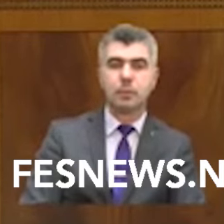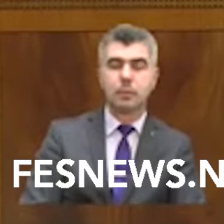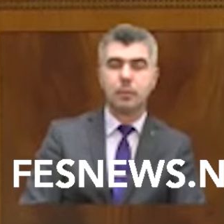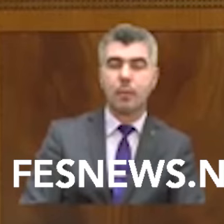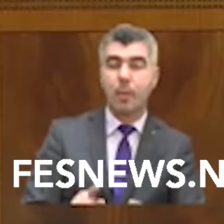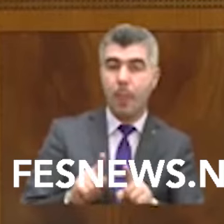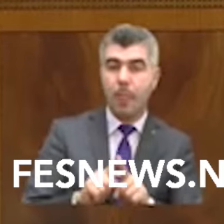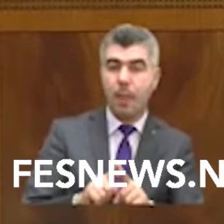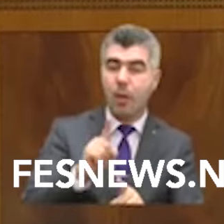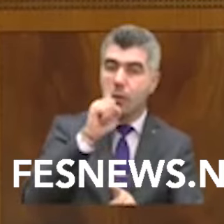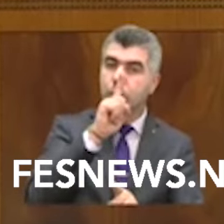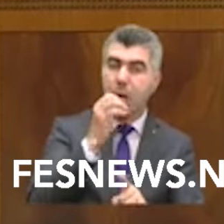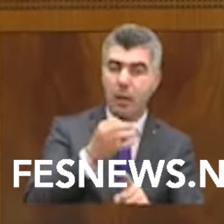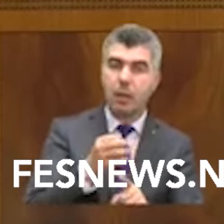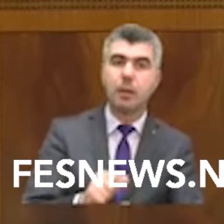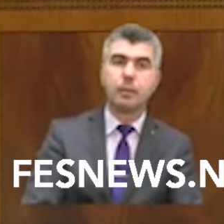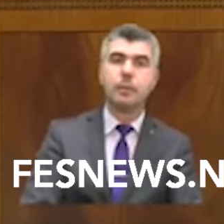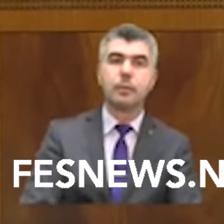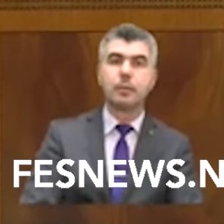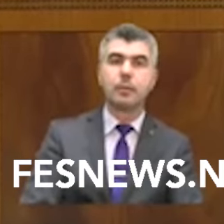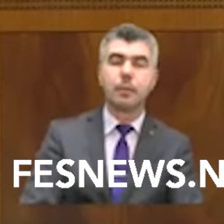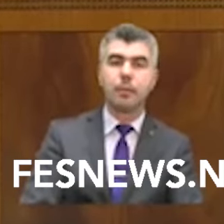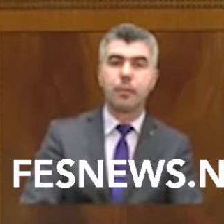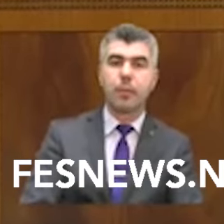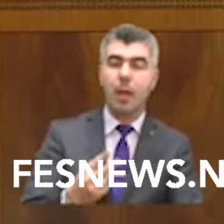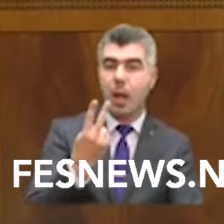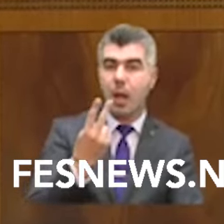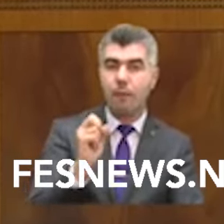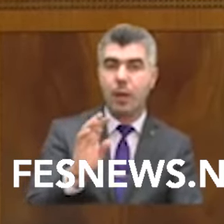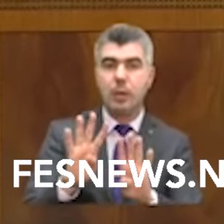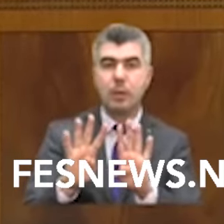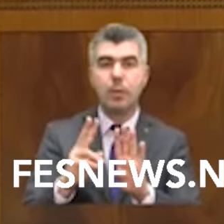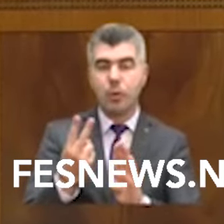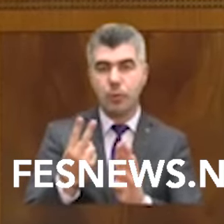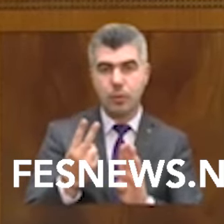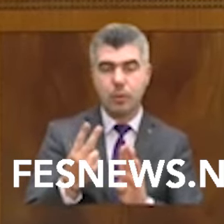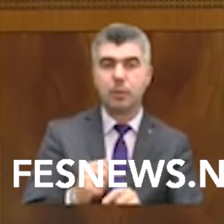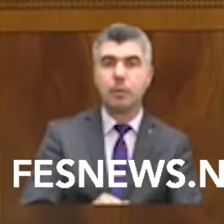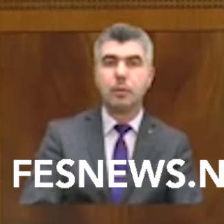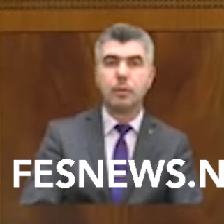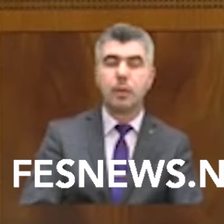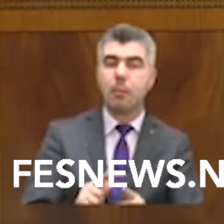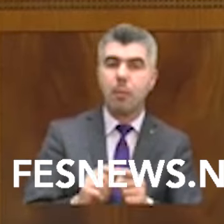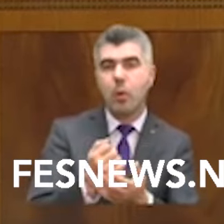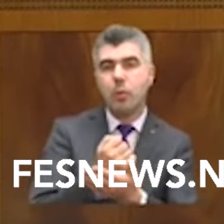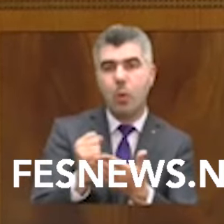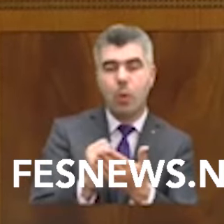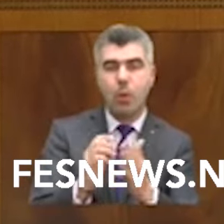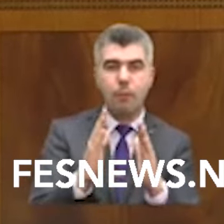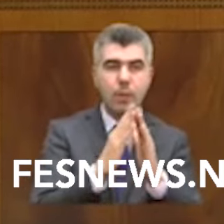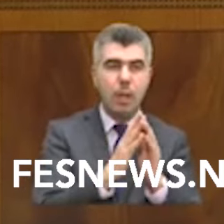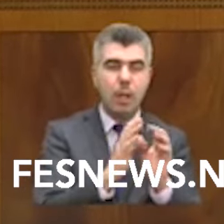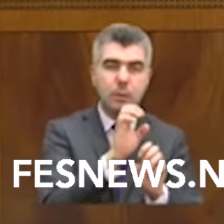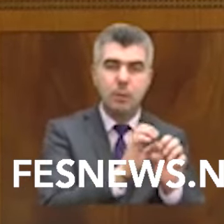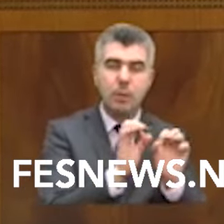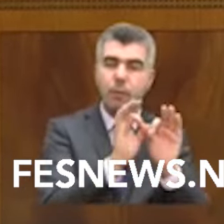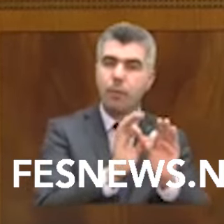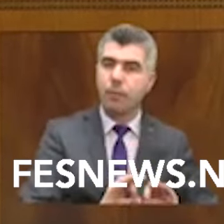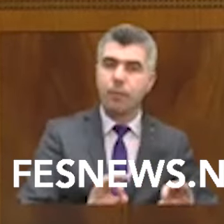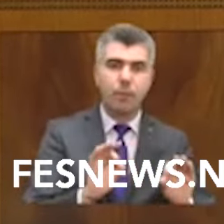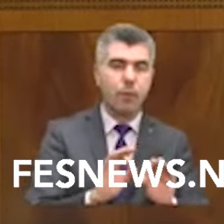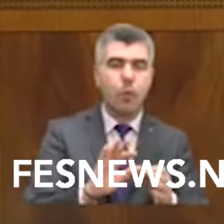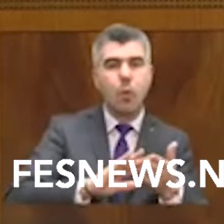وطموحنا إن شاء الله أنه من هنا لسنة 2028 نكونوا قضينا على ظاهرة الصفيح وتكون جميع